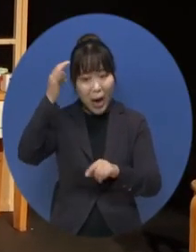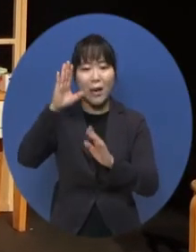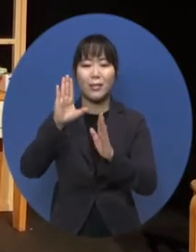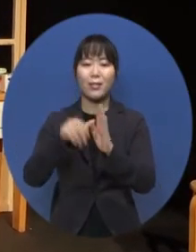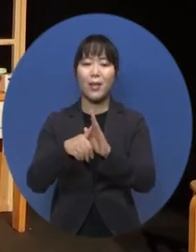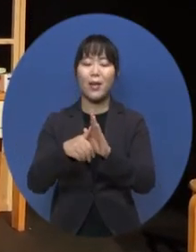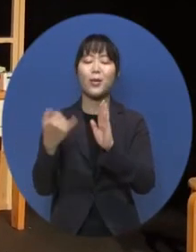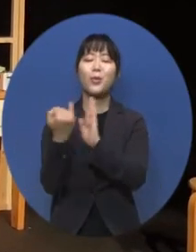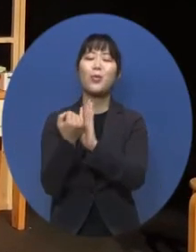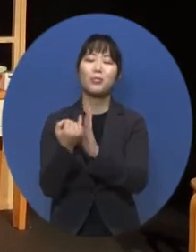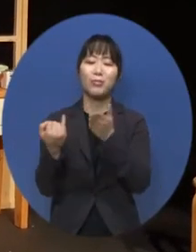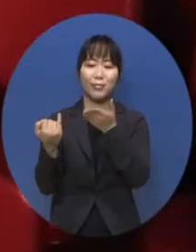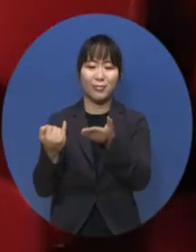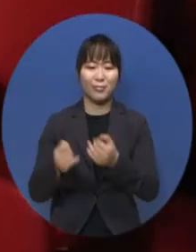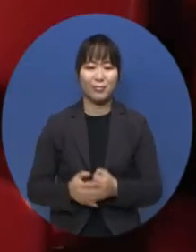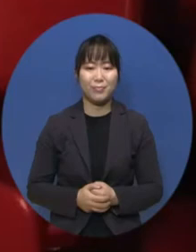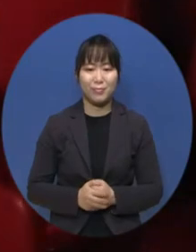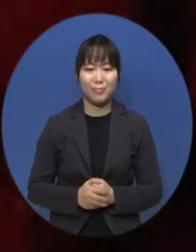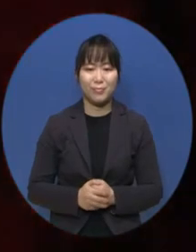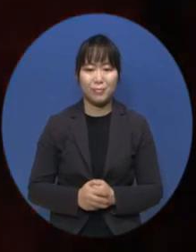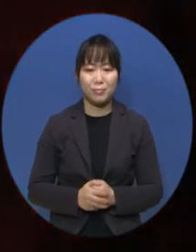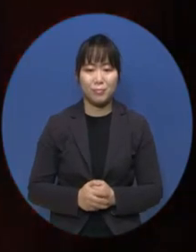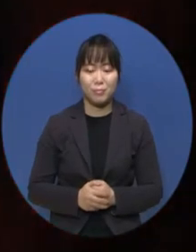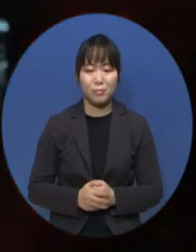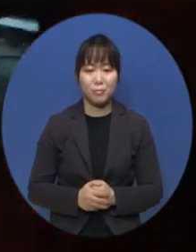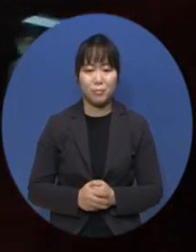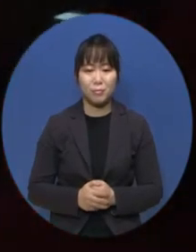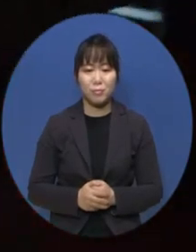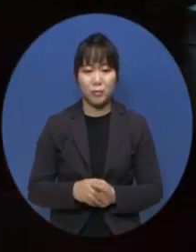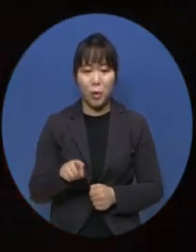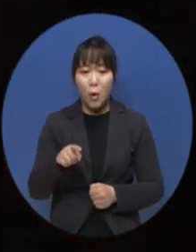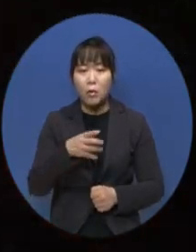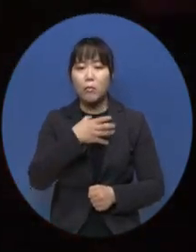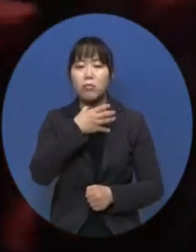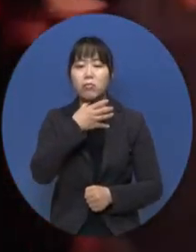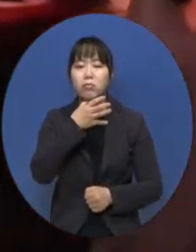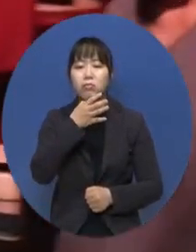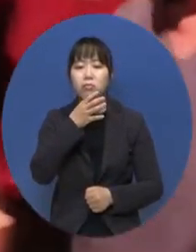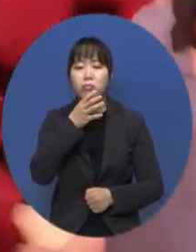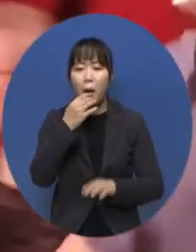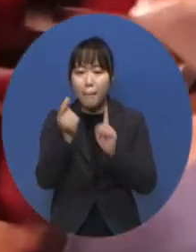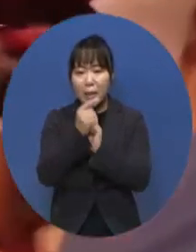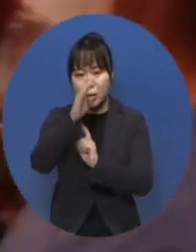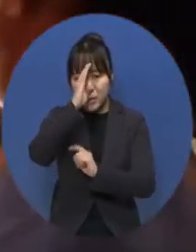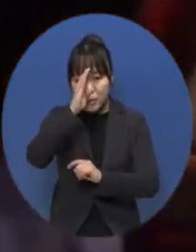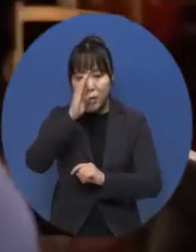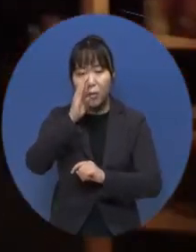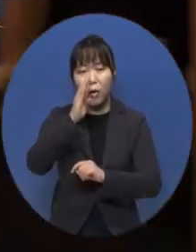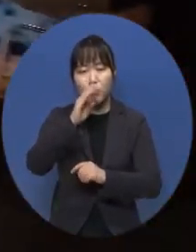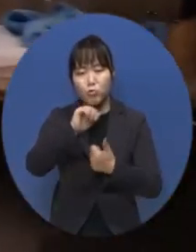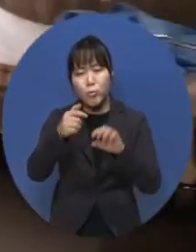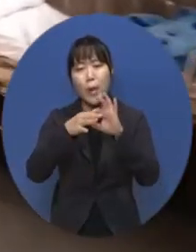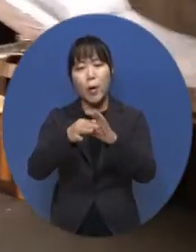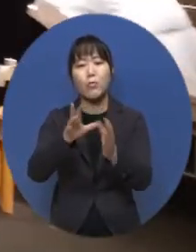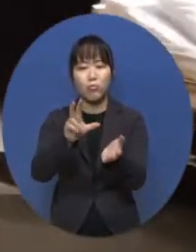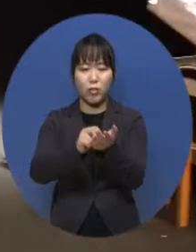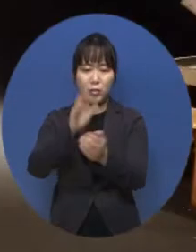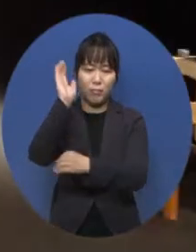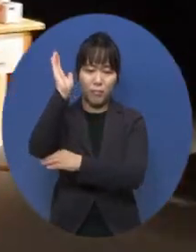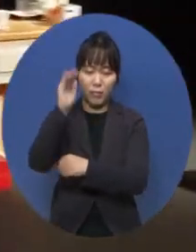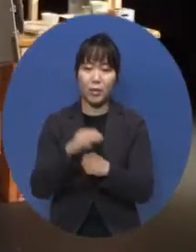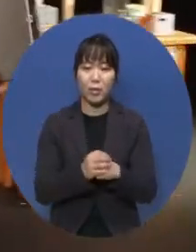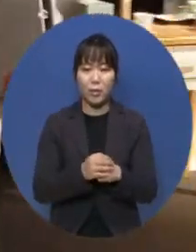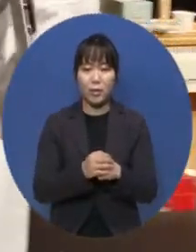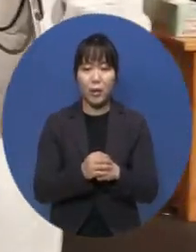주게 됩니다. 이 작품은 노년에 당면한 질병과 죽음의 문제를 다루고 있습니다. 그리고